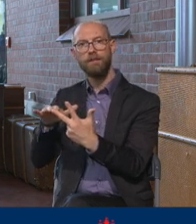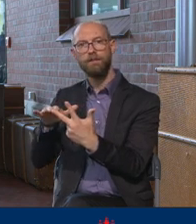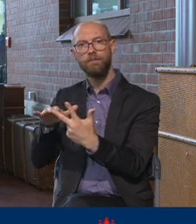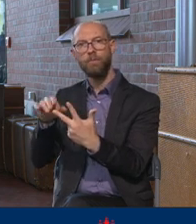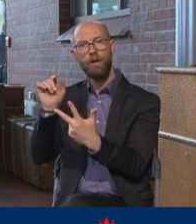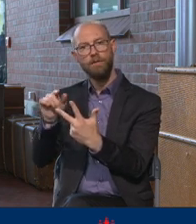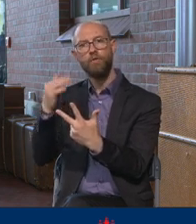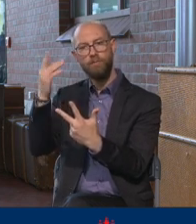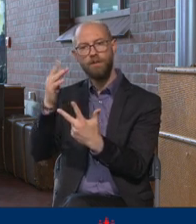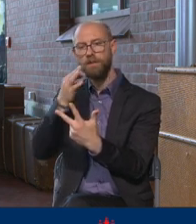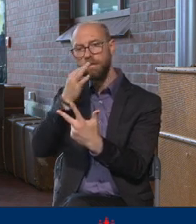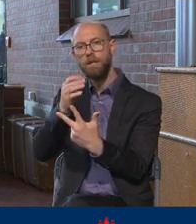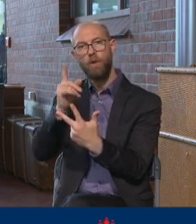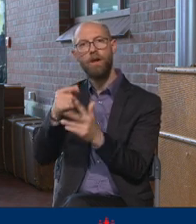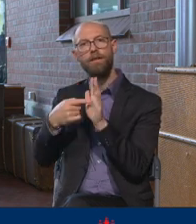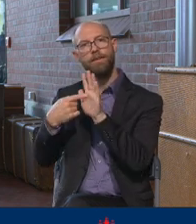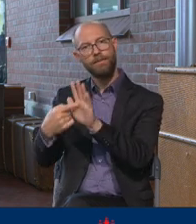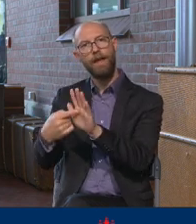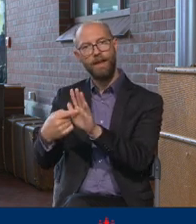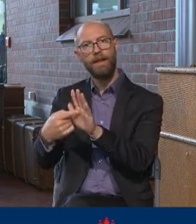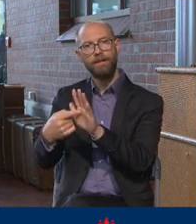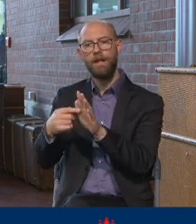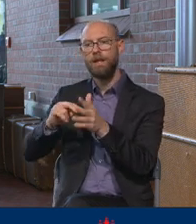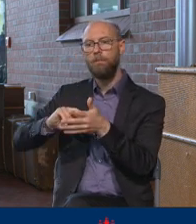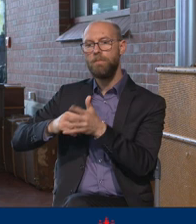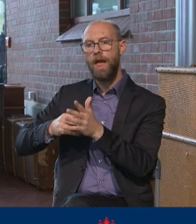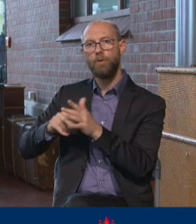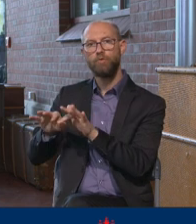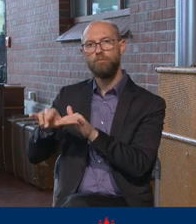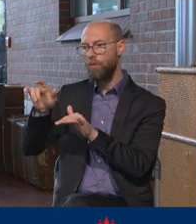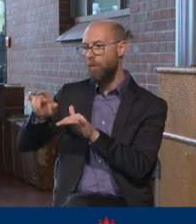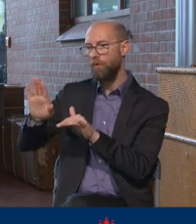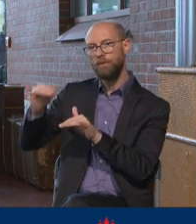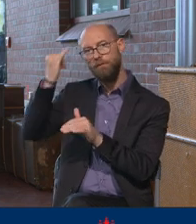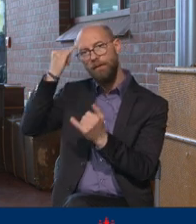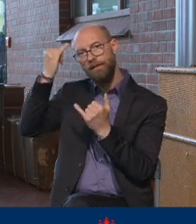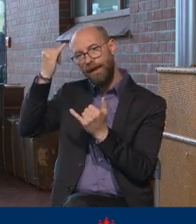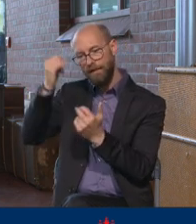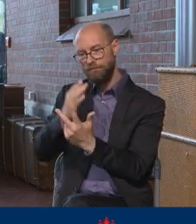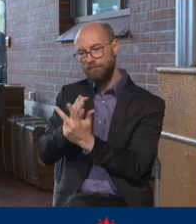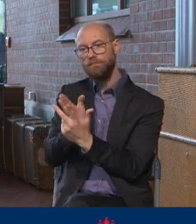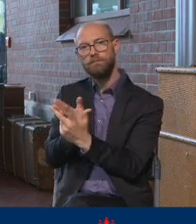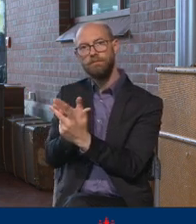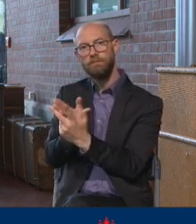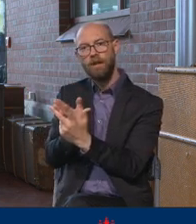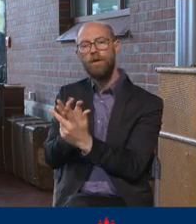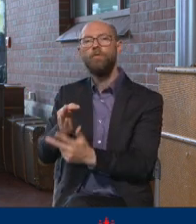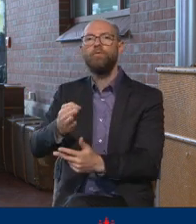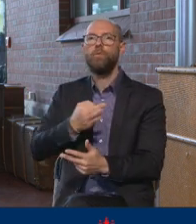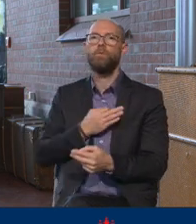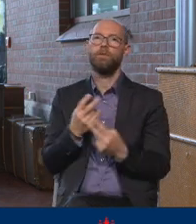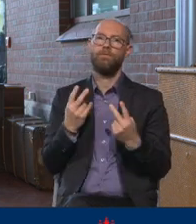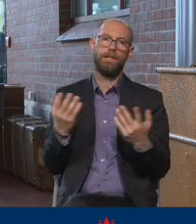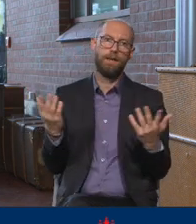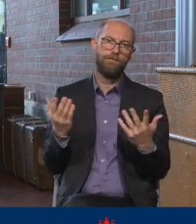noch einmal sehr deutlich werden auch in der darstellung der planer aber der wichtige schritt war die verbindung zwischen